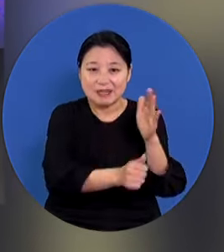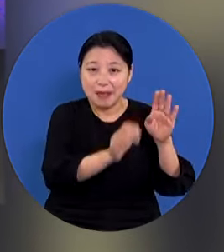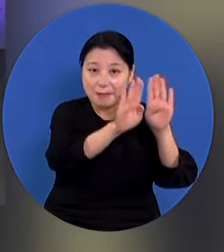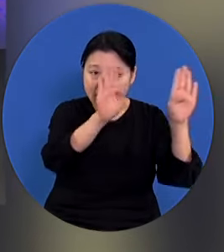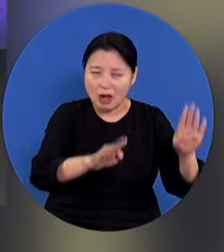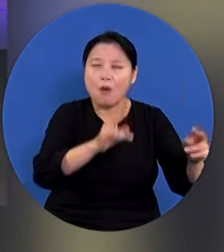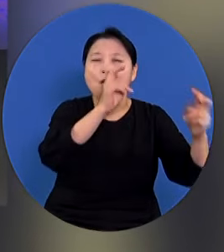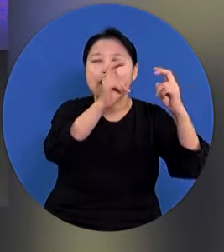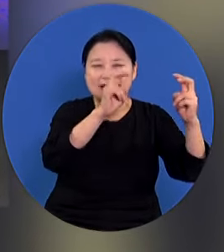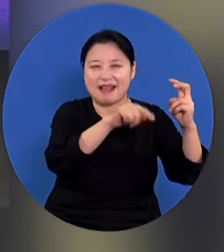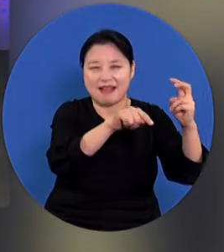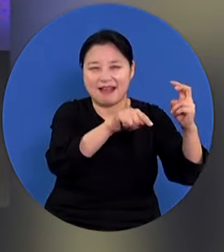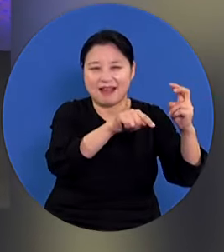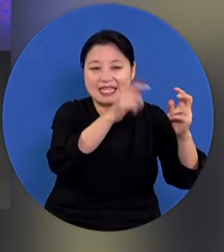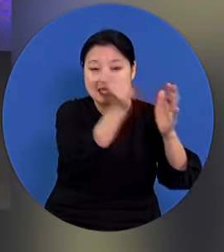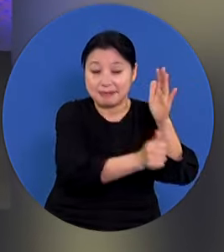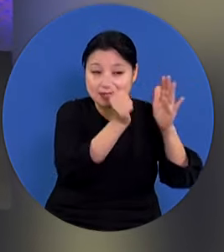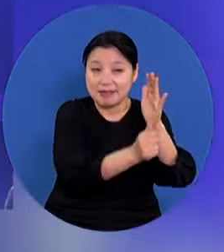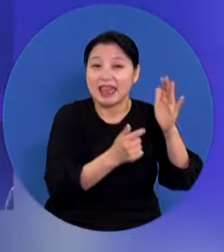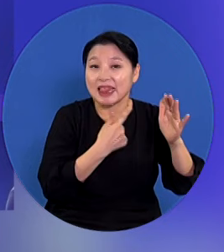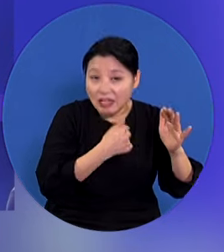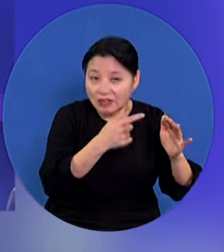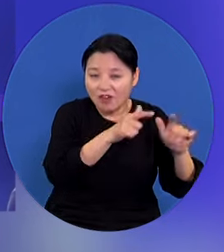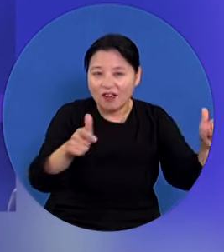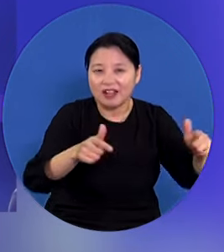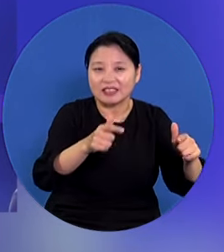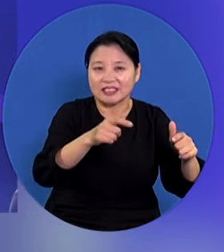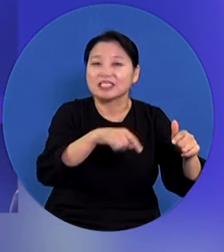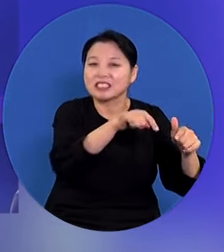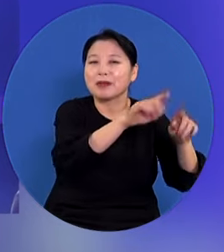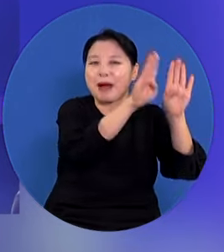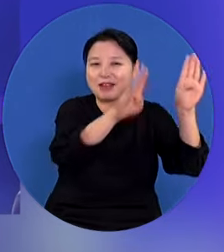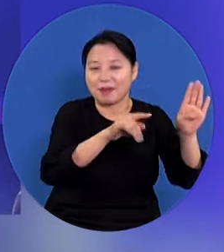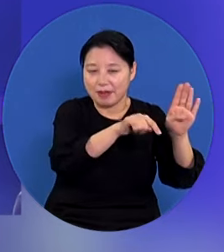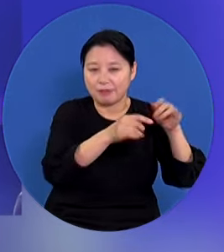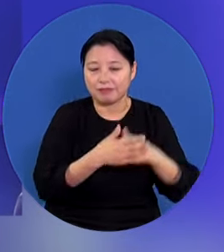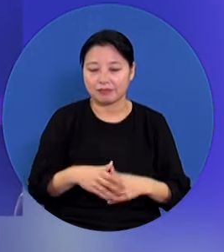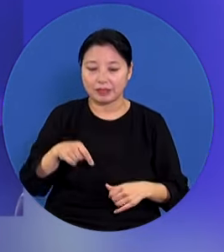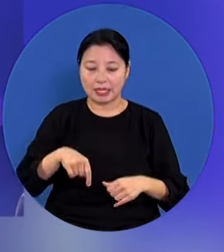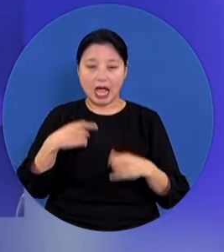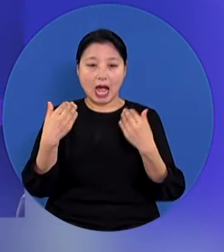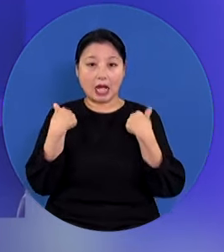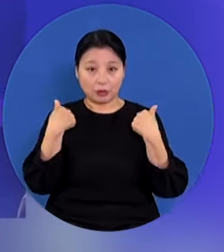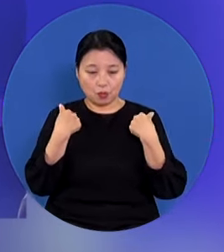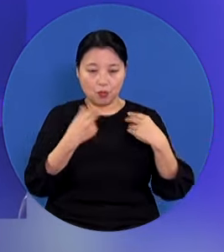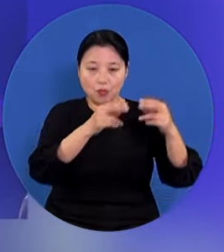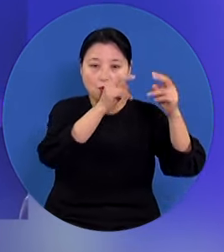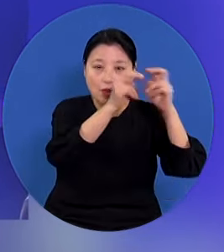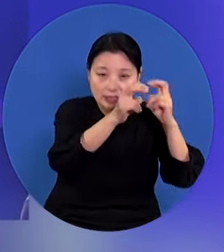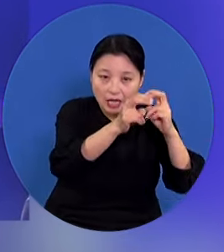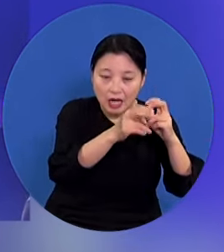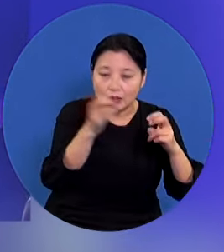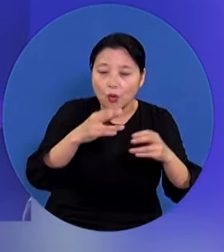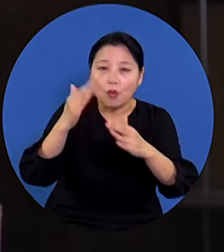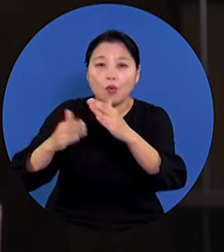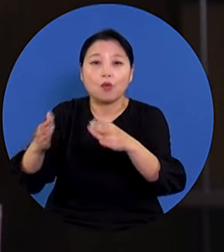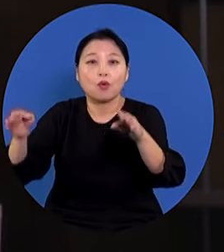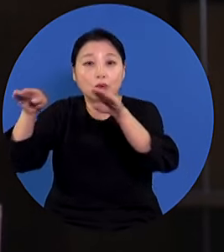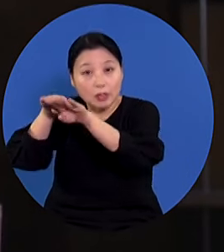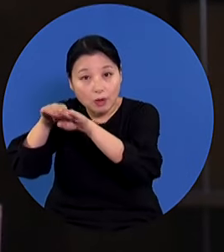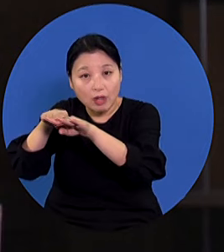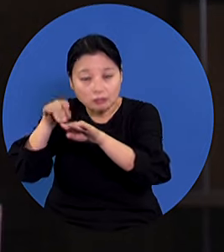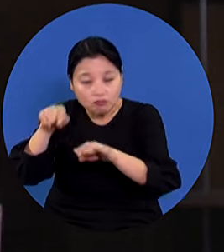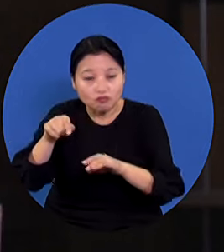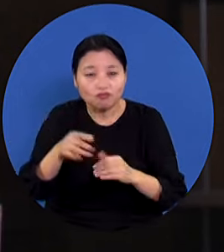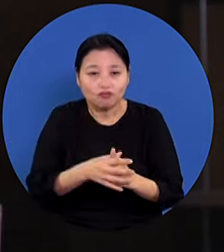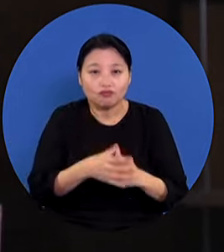기업들 차원에서의 참여가 되는데 다른 우리나라는 이제 학교, 기업, 뭐 광공서 이런 데서도 그런 예,